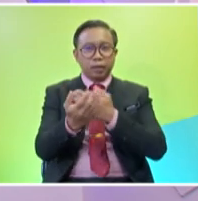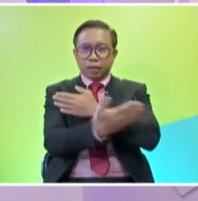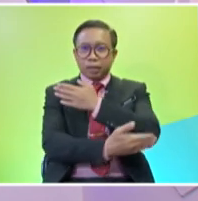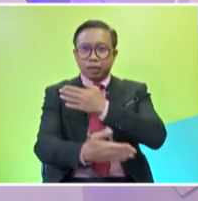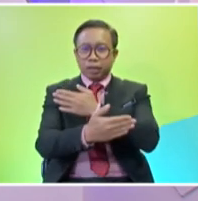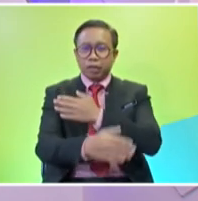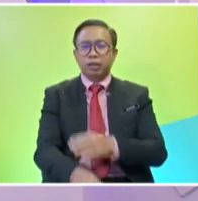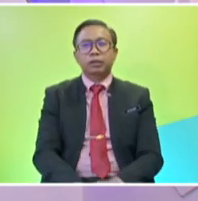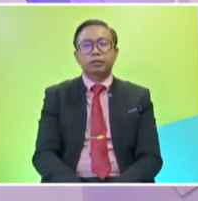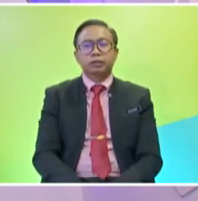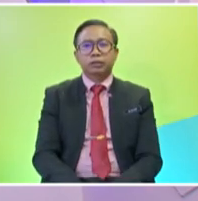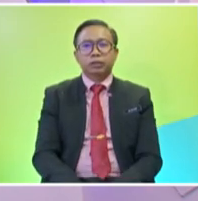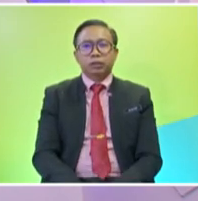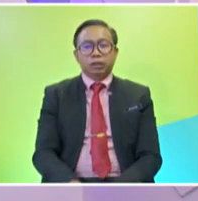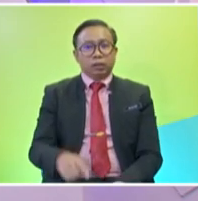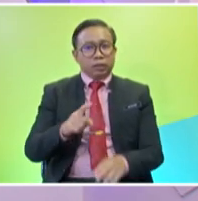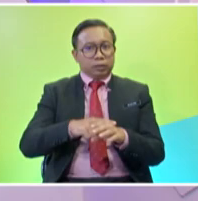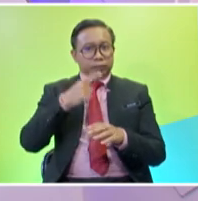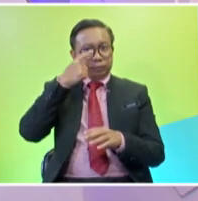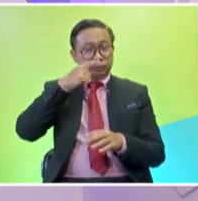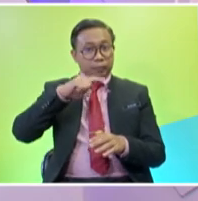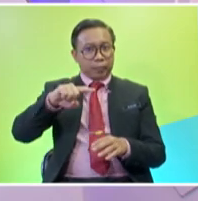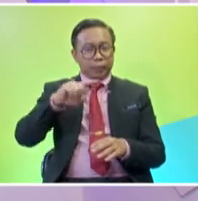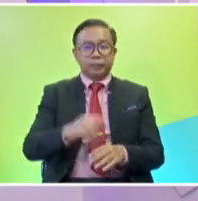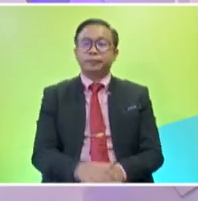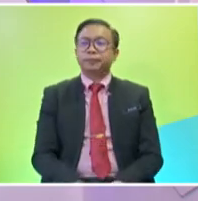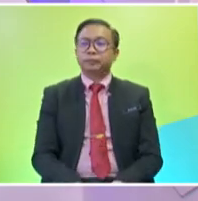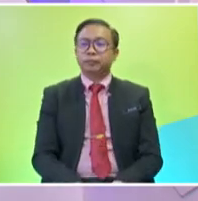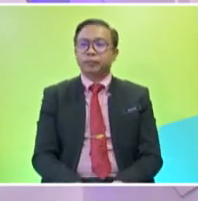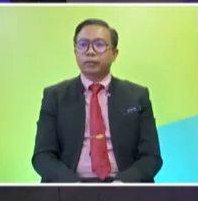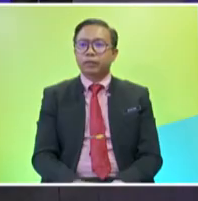Thailand 7 tingkat 7 tingkat air terjun Oke